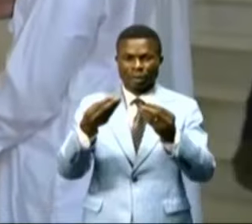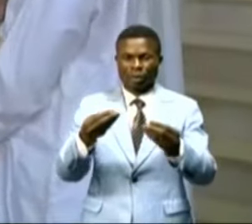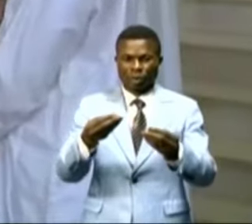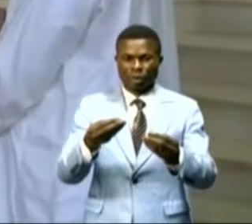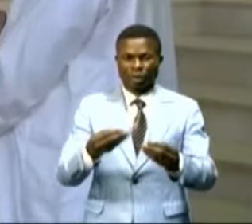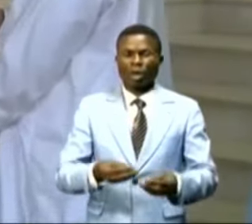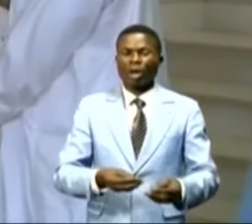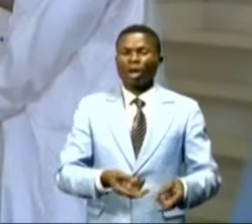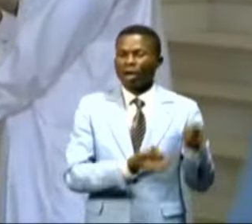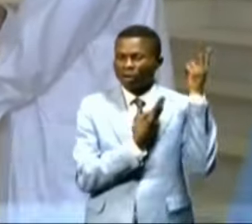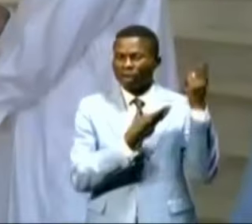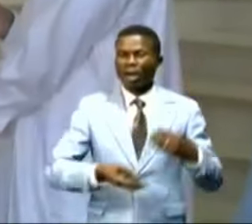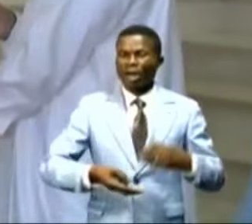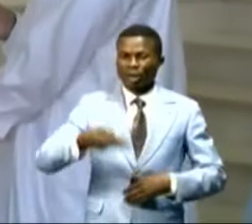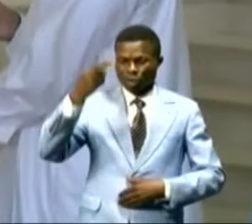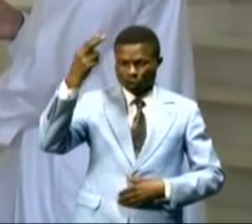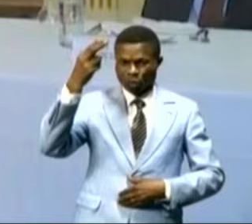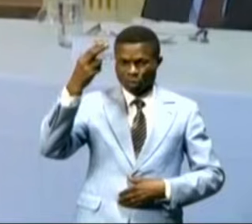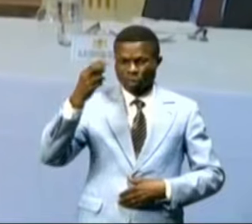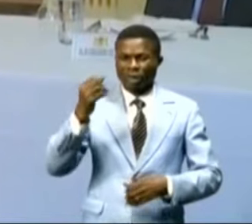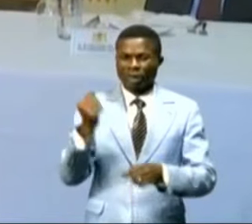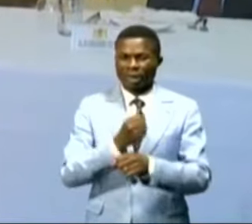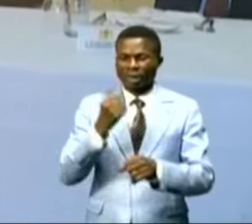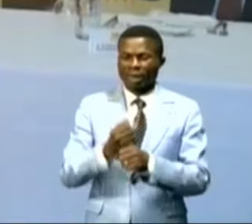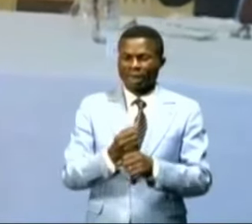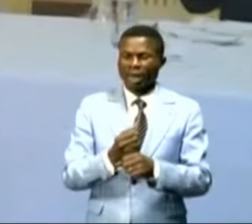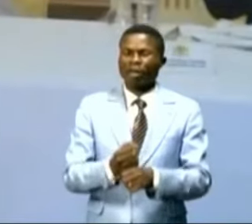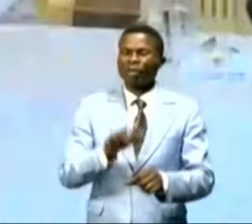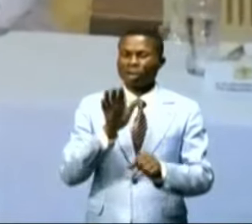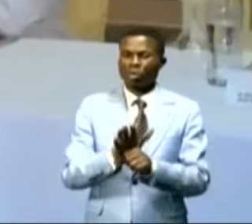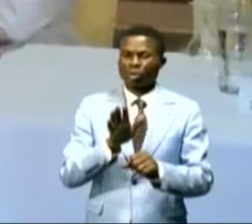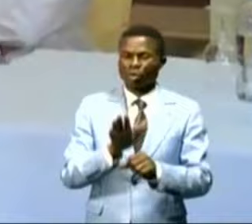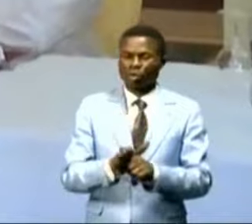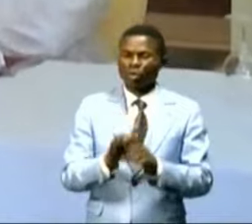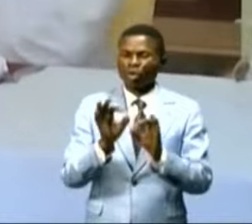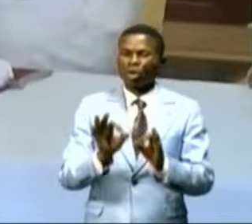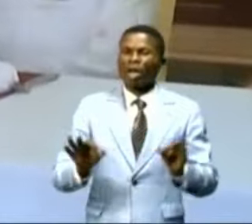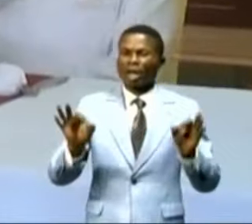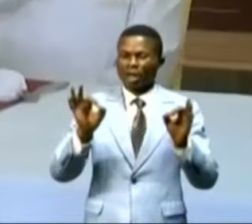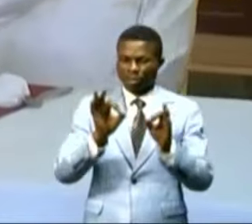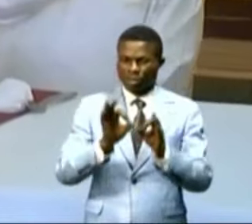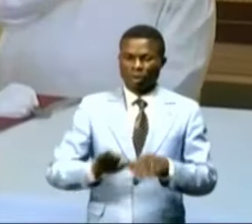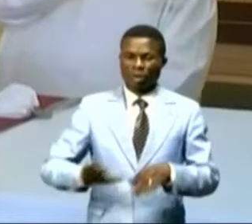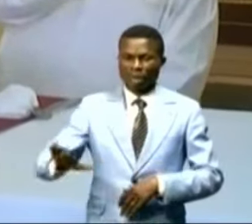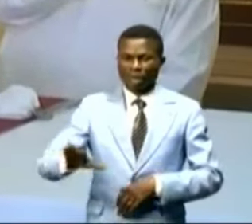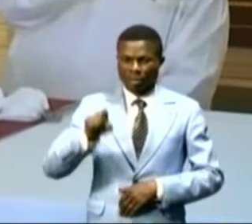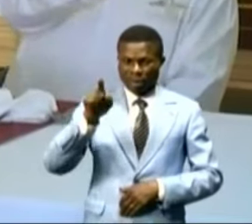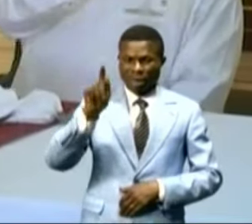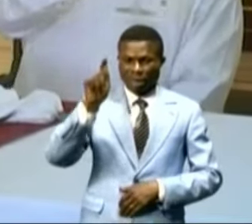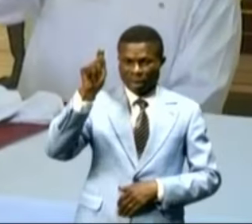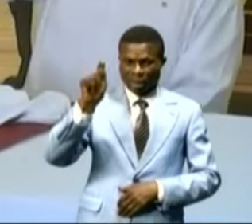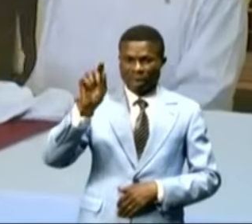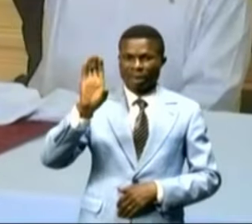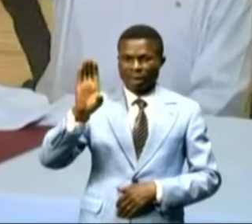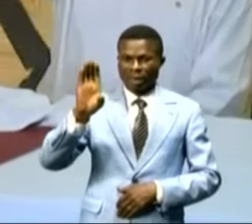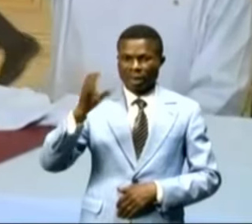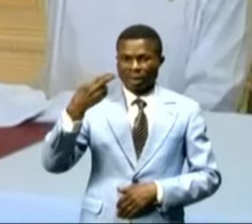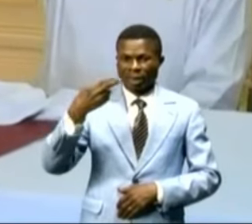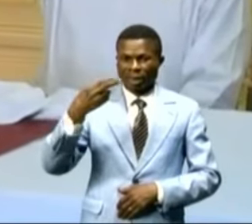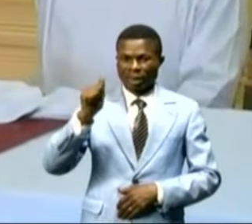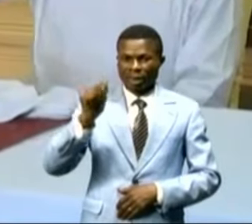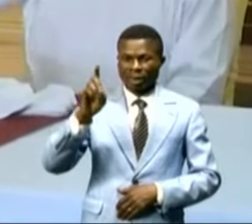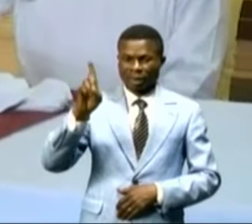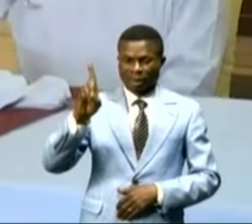rang dans l'échelle de distinction honorifique des ordres nationaux du Tchad. Dans son discours, le président